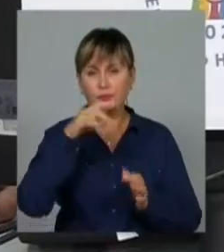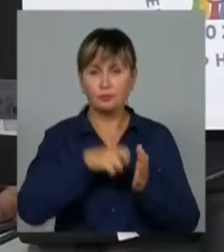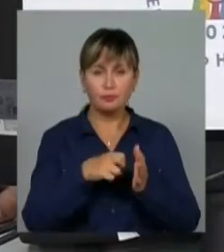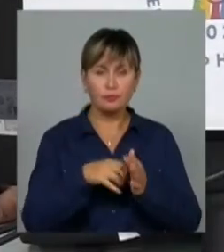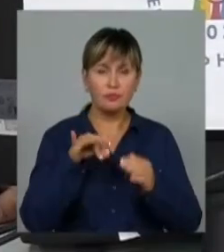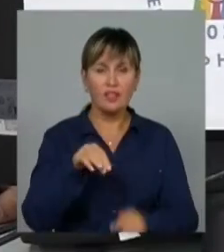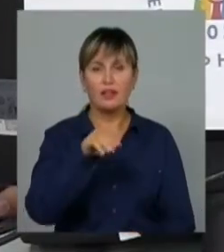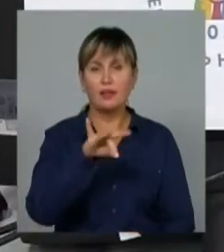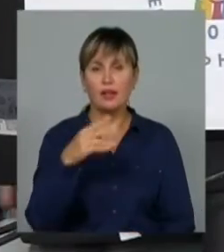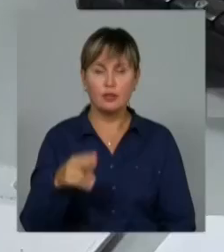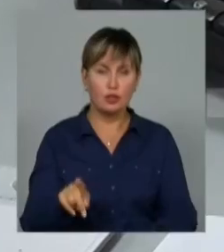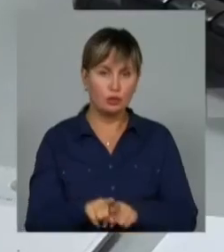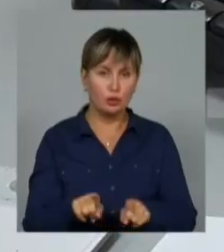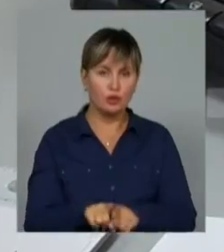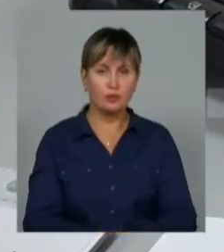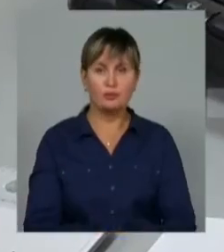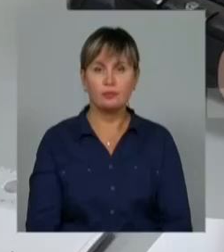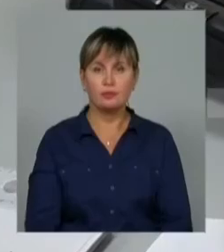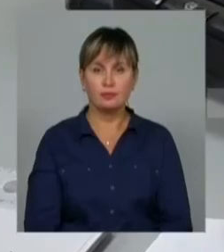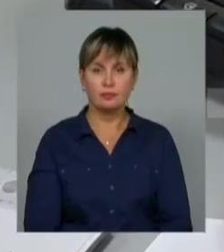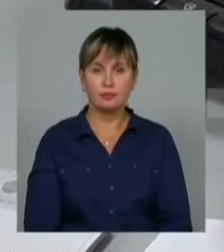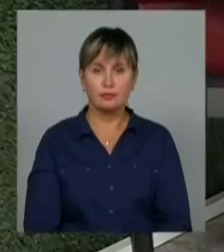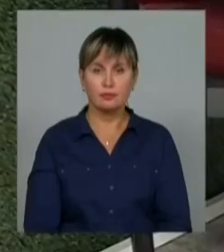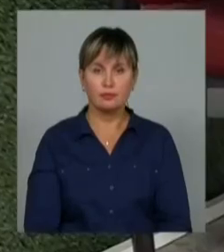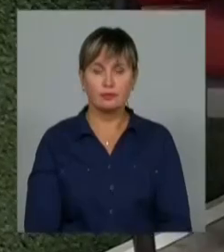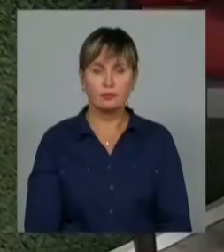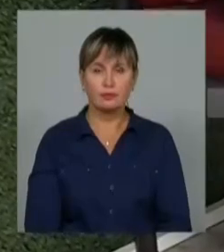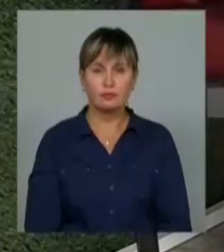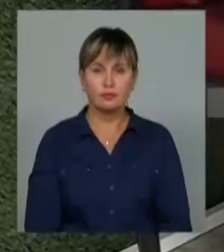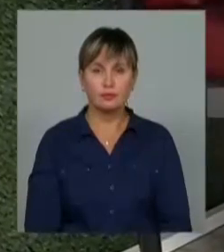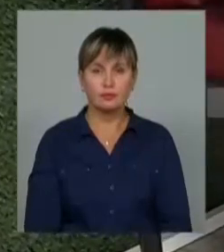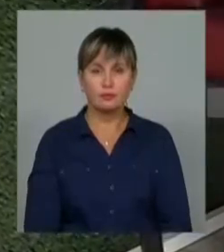торгово-развлекательных центрах. Динара Сабитова, Мирей Конопьянов, Медет Саматова, телеканал Алматы.